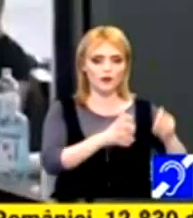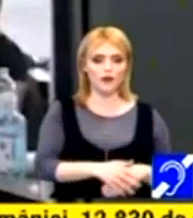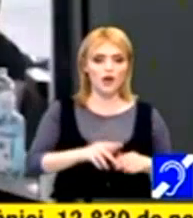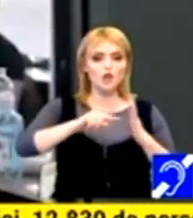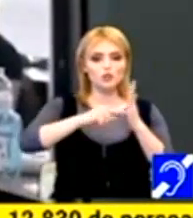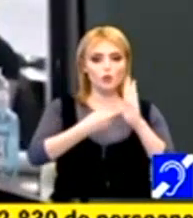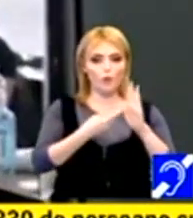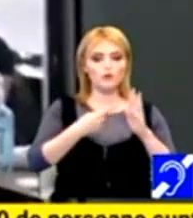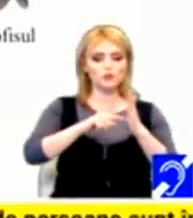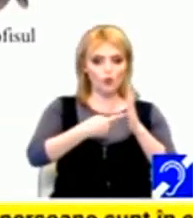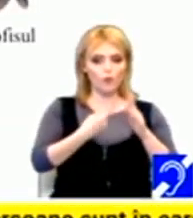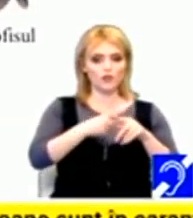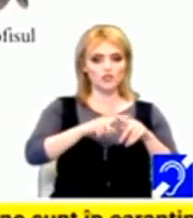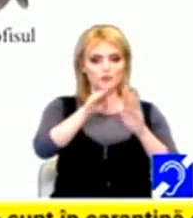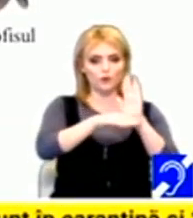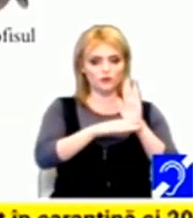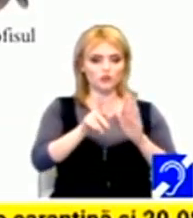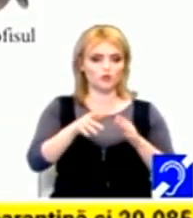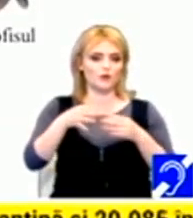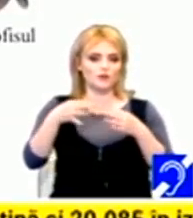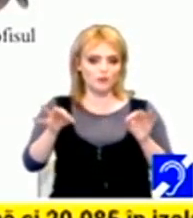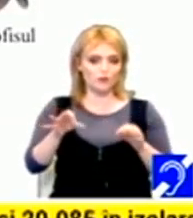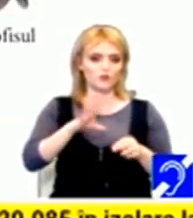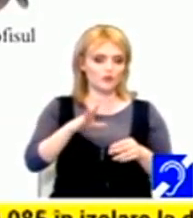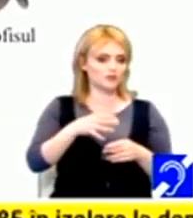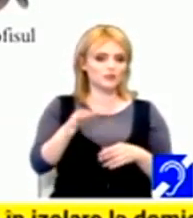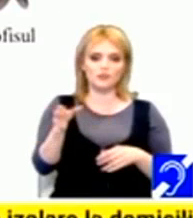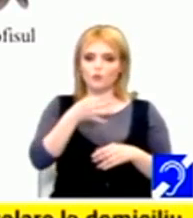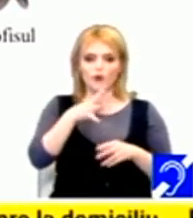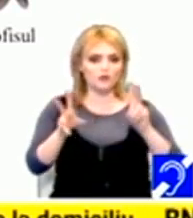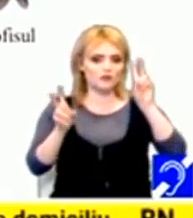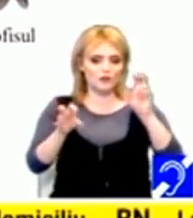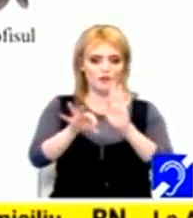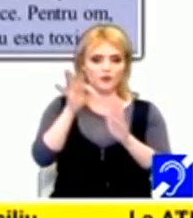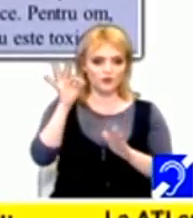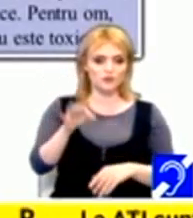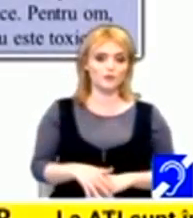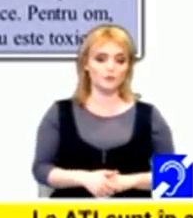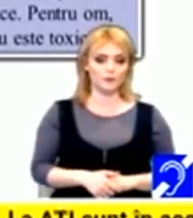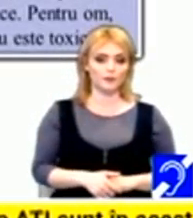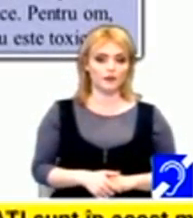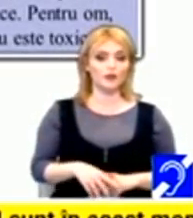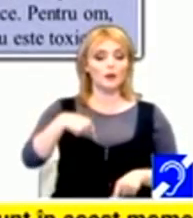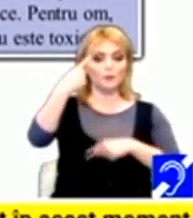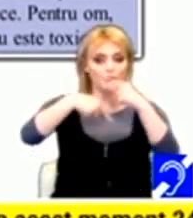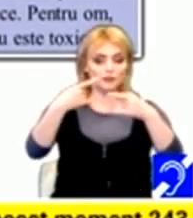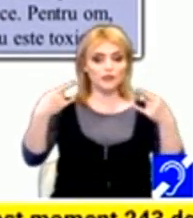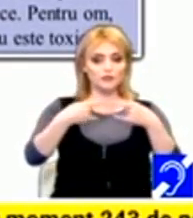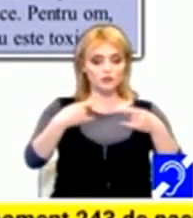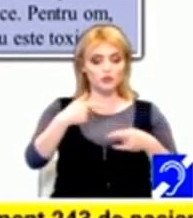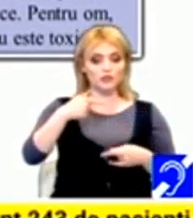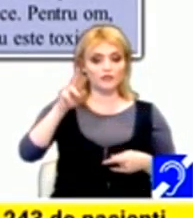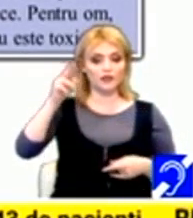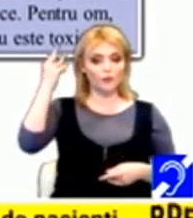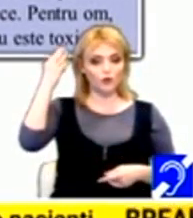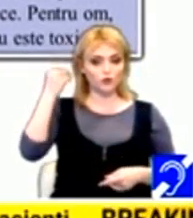Scopul platformei este de a asigura accesul liber la toate suporturile didactice. Prin difuzarea pe postul TVR Moldova, televiziunea română